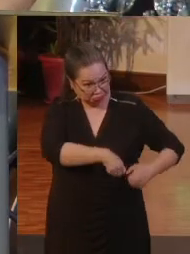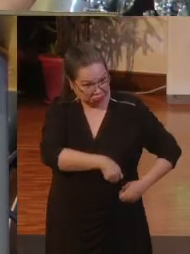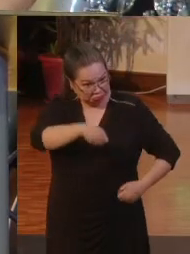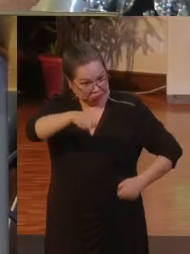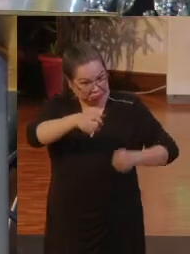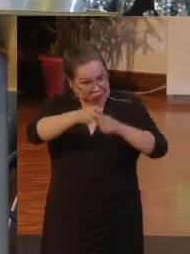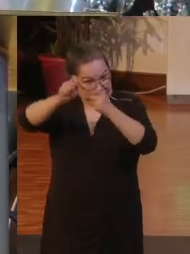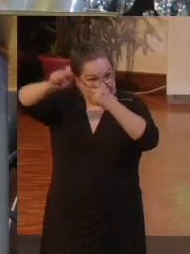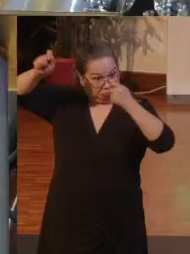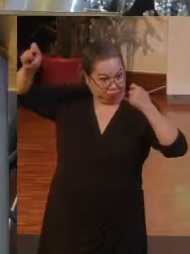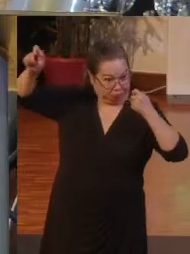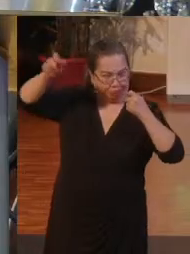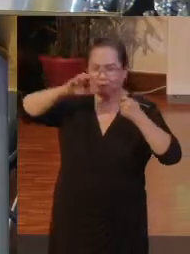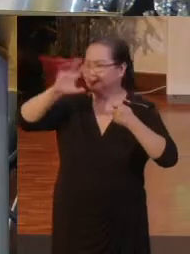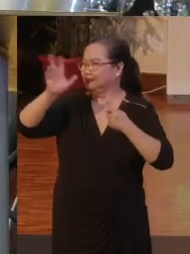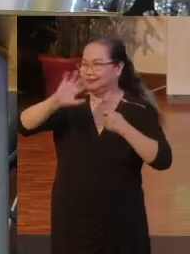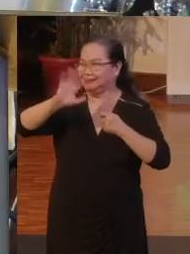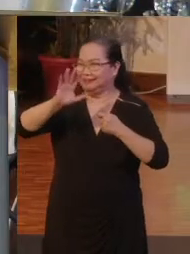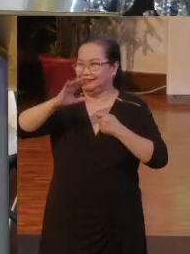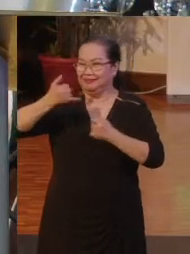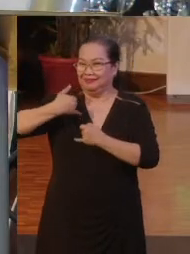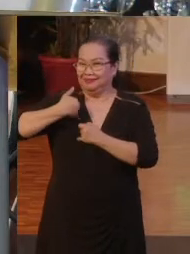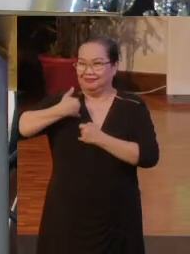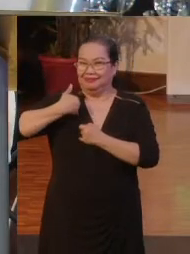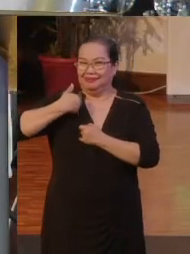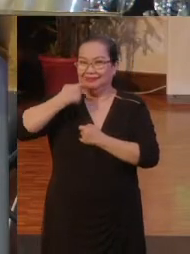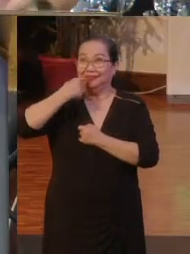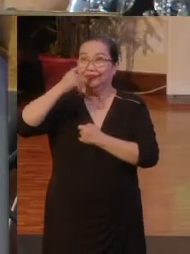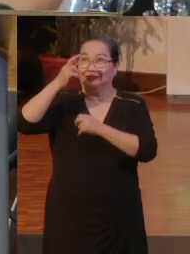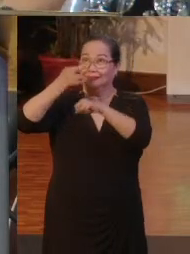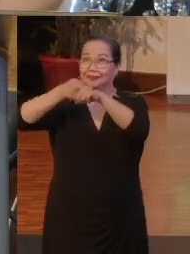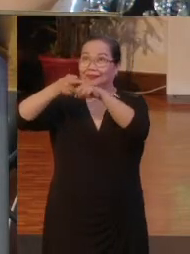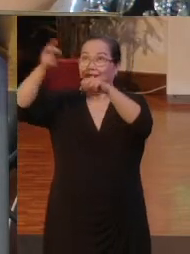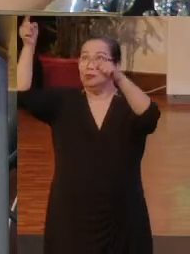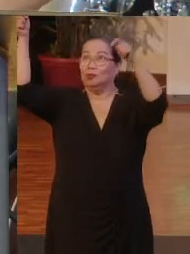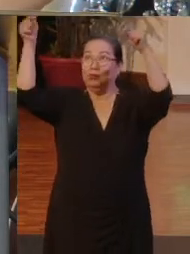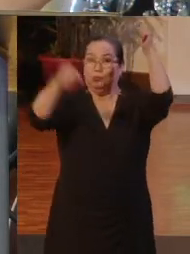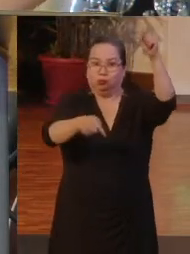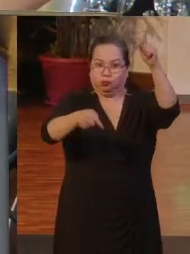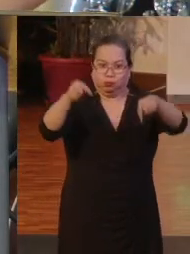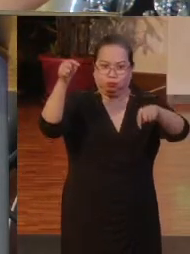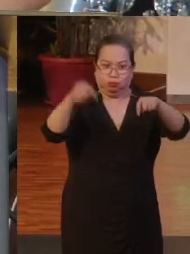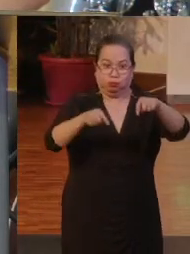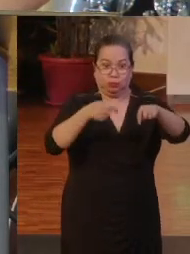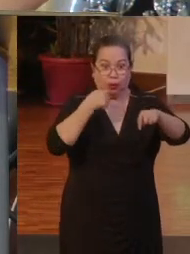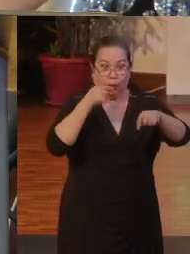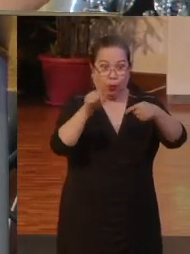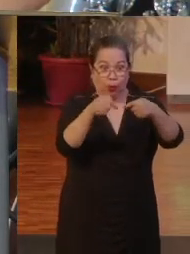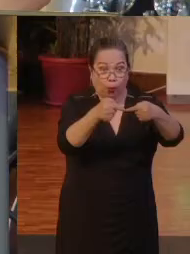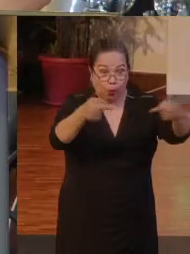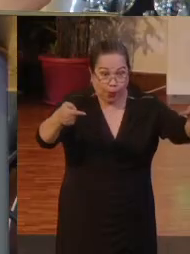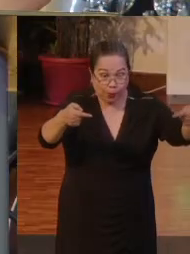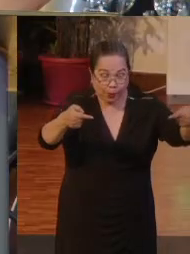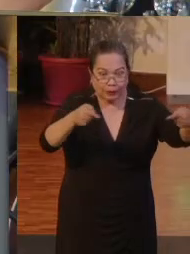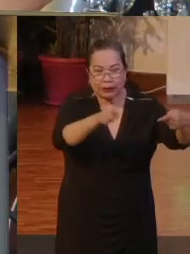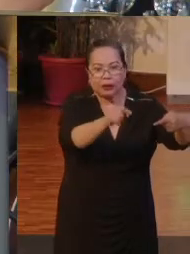natin yon, di ba sa Joshua chapter 10, nagpaula siya ng hailstone, ang tinamaan lang yung kalaban at hindi ang bayang